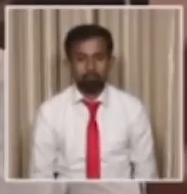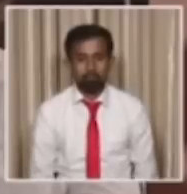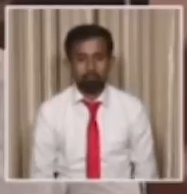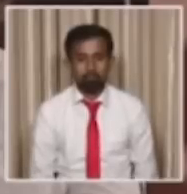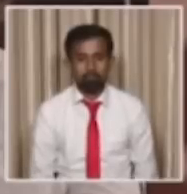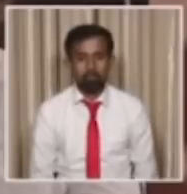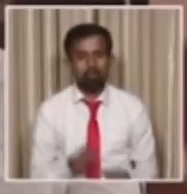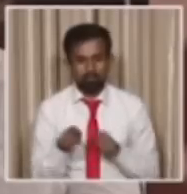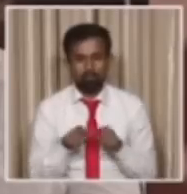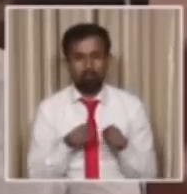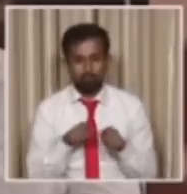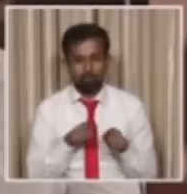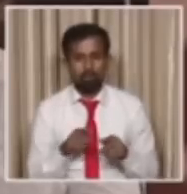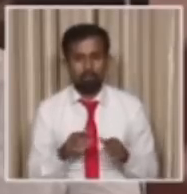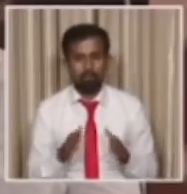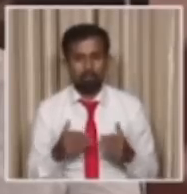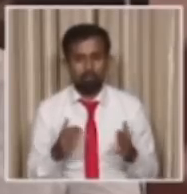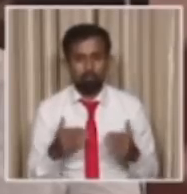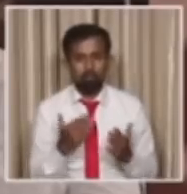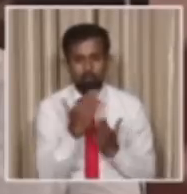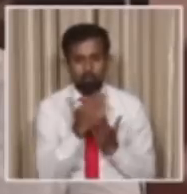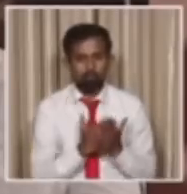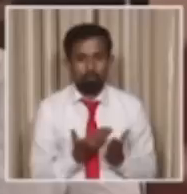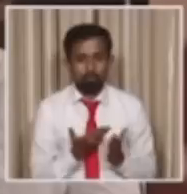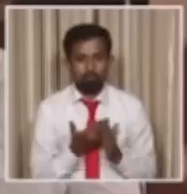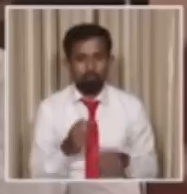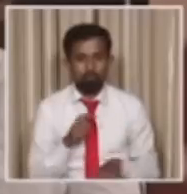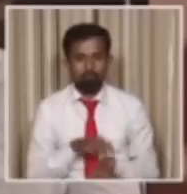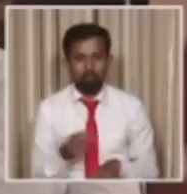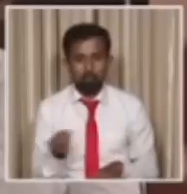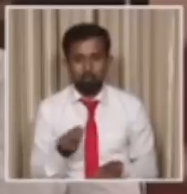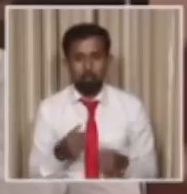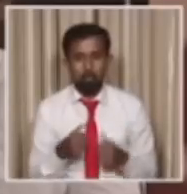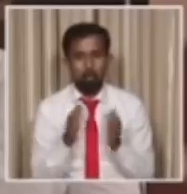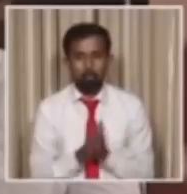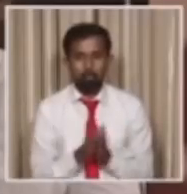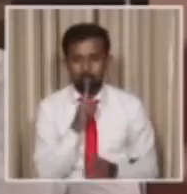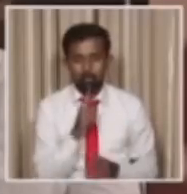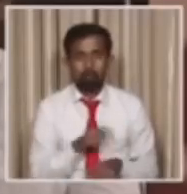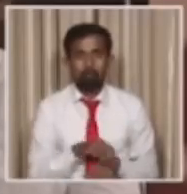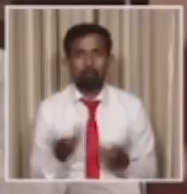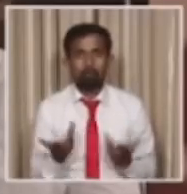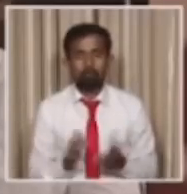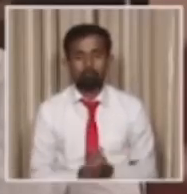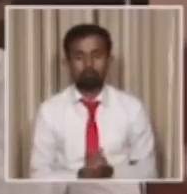කියලා ඒ වගේ තව විස්තර ටිකක් කියනවා මම වෙලාව මදි හින්දා ඔක්කොම කියන්නේ